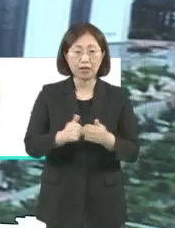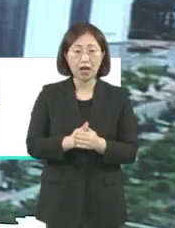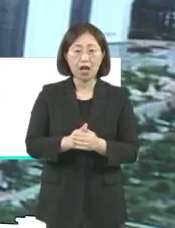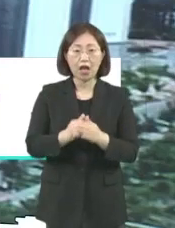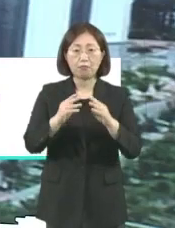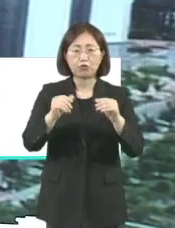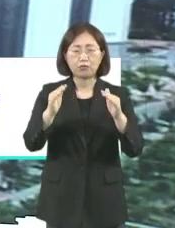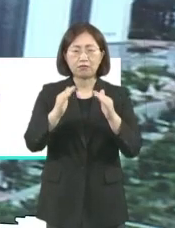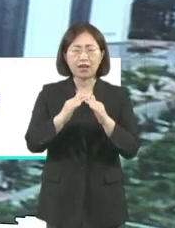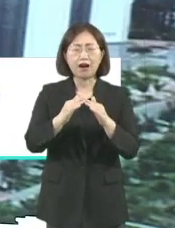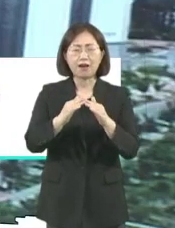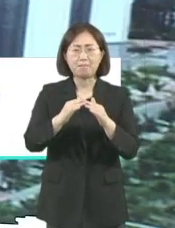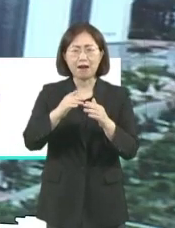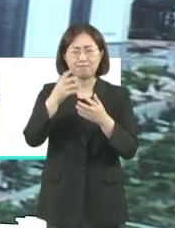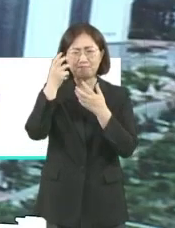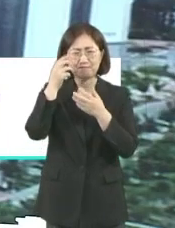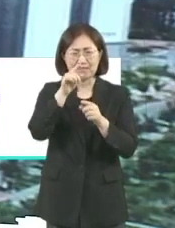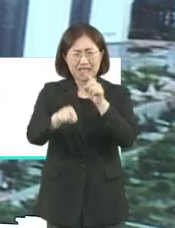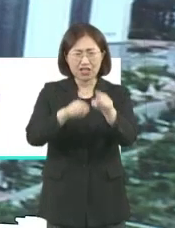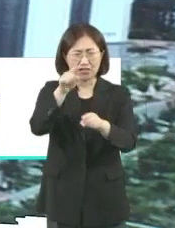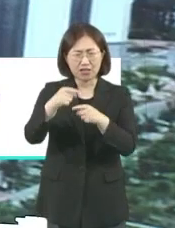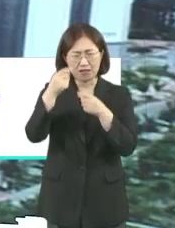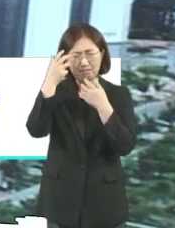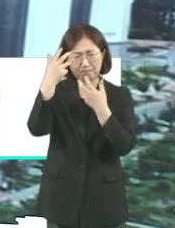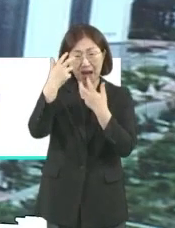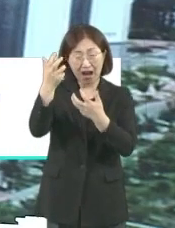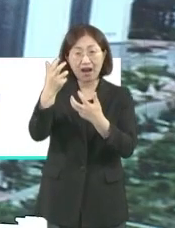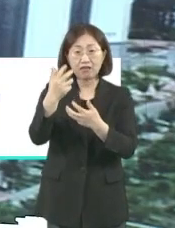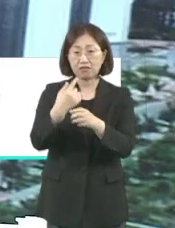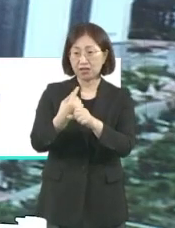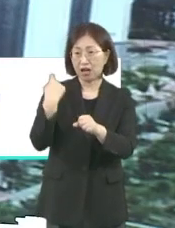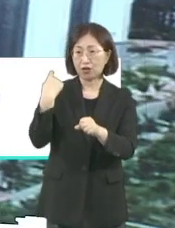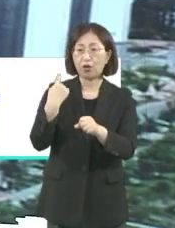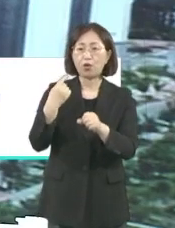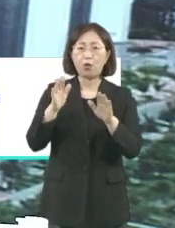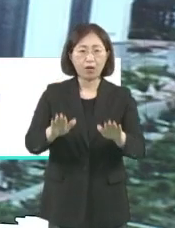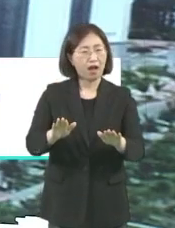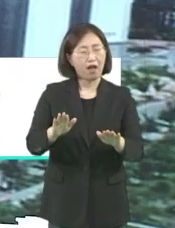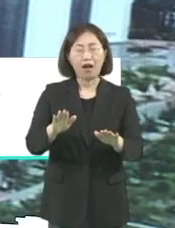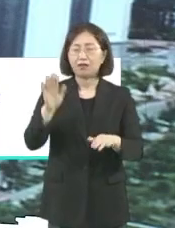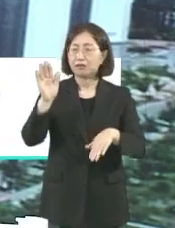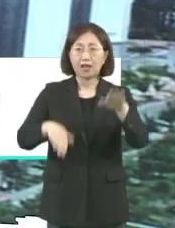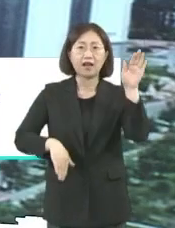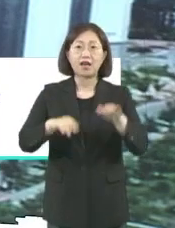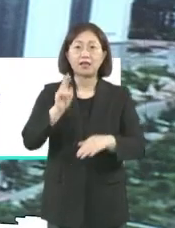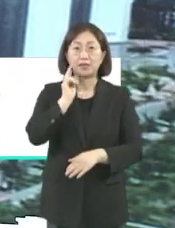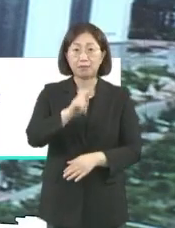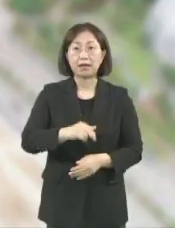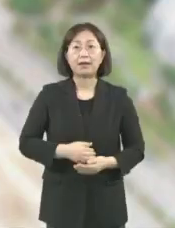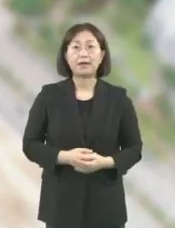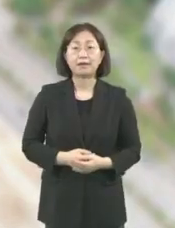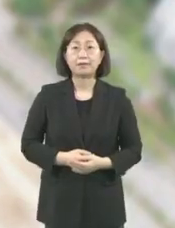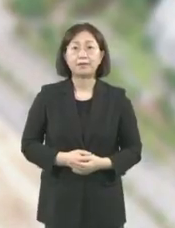들 끌었던 불과 1년 전에 비해 격세지감을 느끼게 합니다 김광규 기자입니다